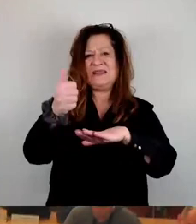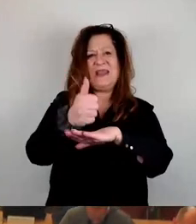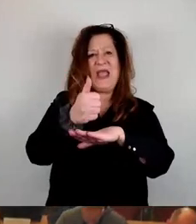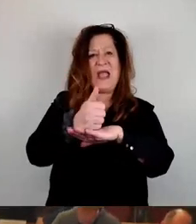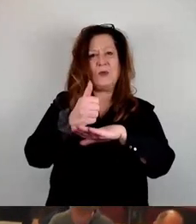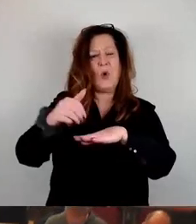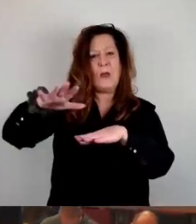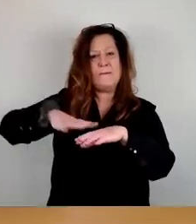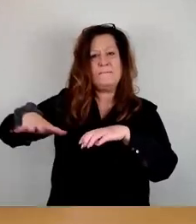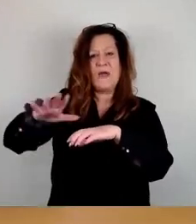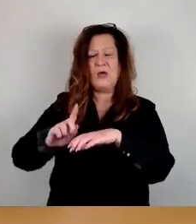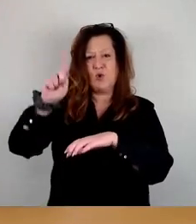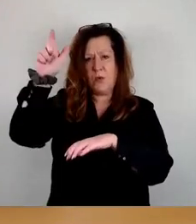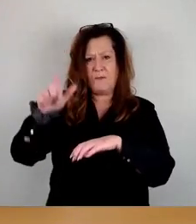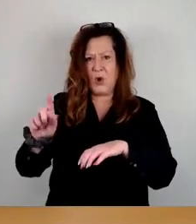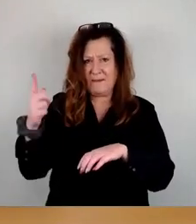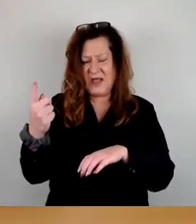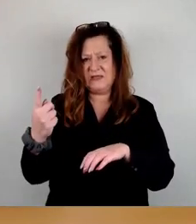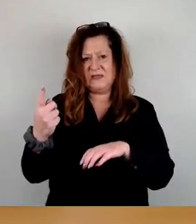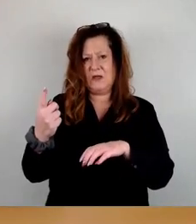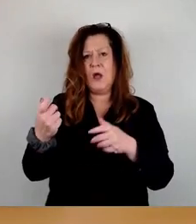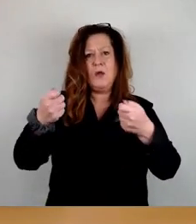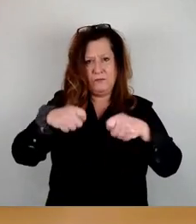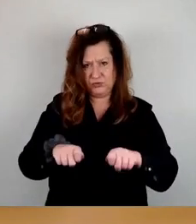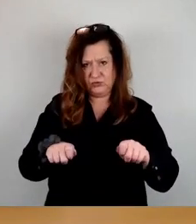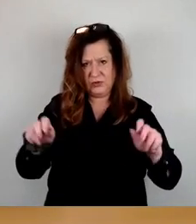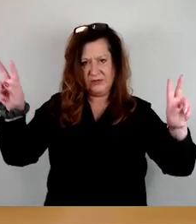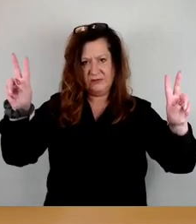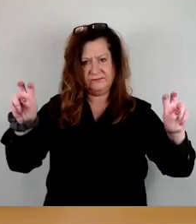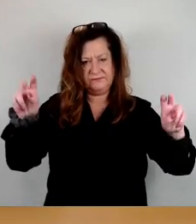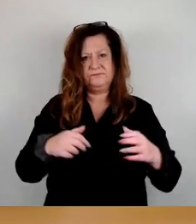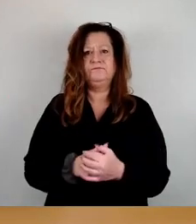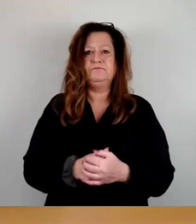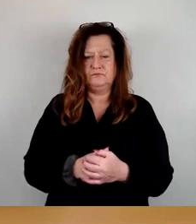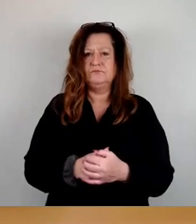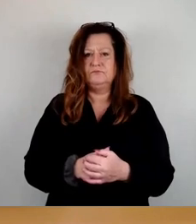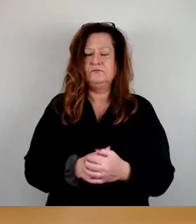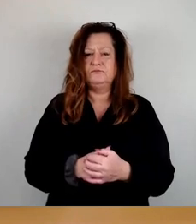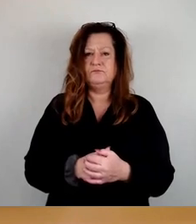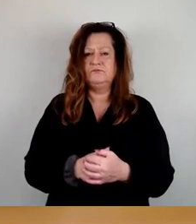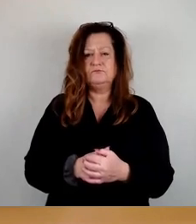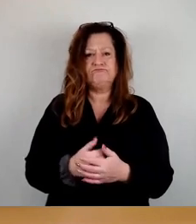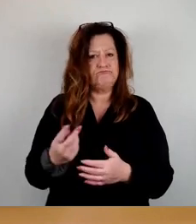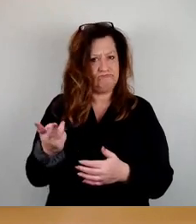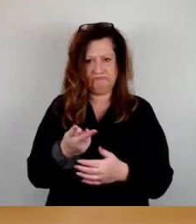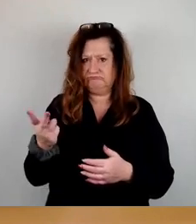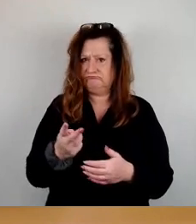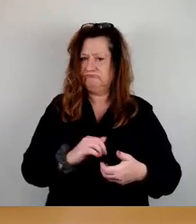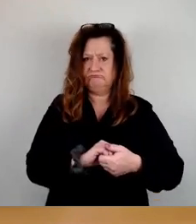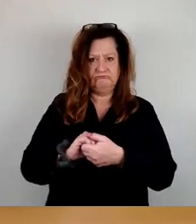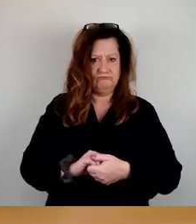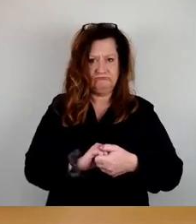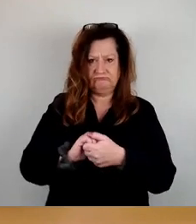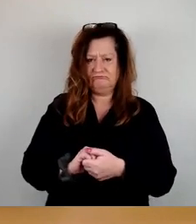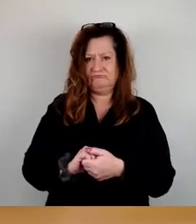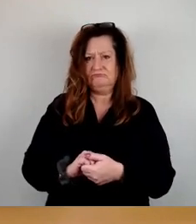als Gegenstand. Und der Beschluss lautet, der Stadtrat beschließt im Einvernehmen mit dem Oberbürgermeister die Besetzung der Stelle Direktor